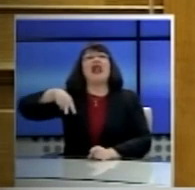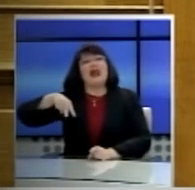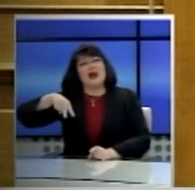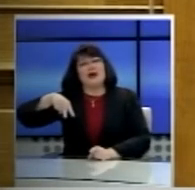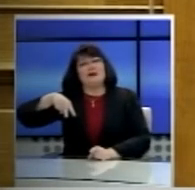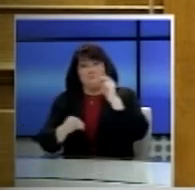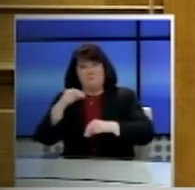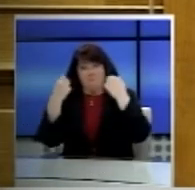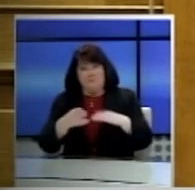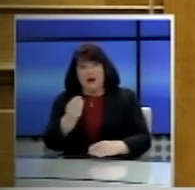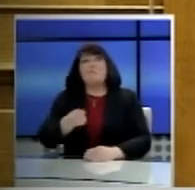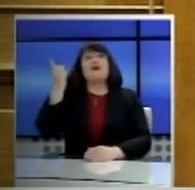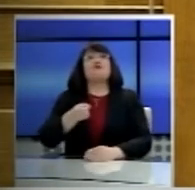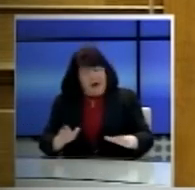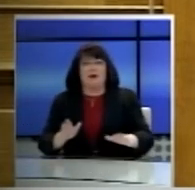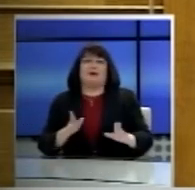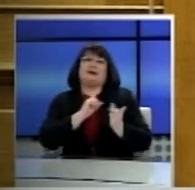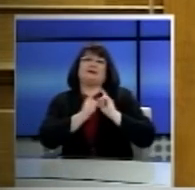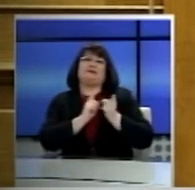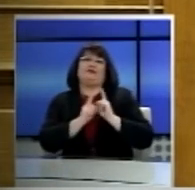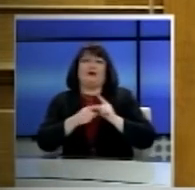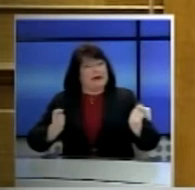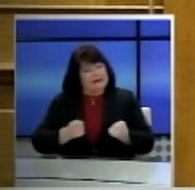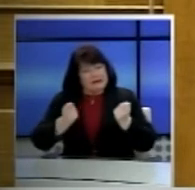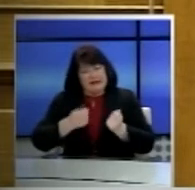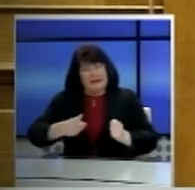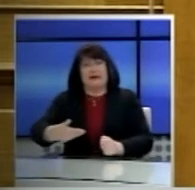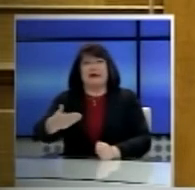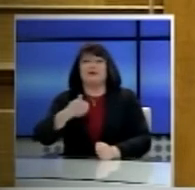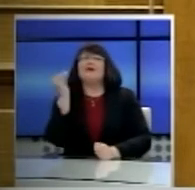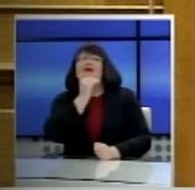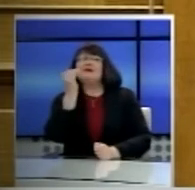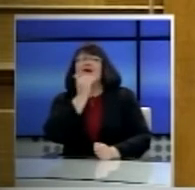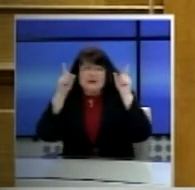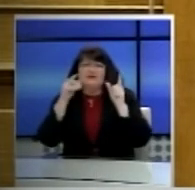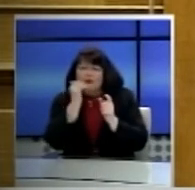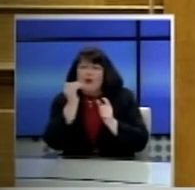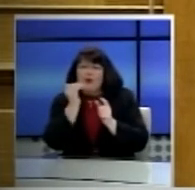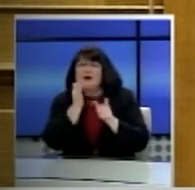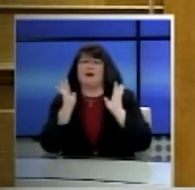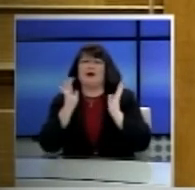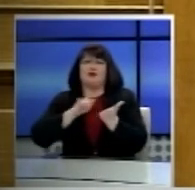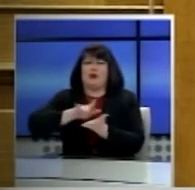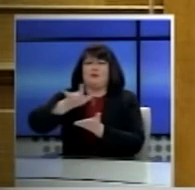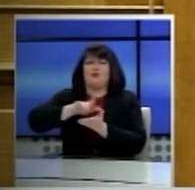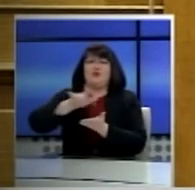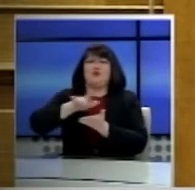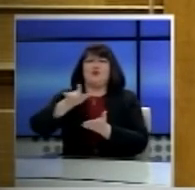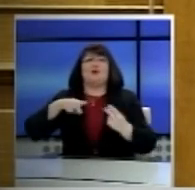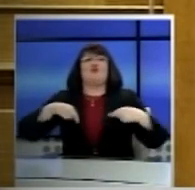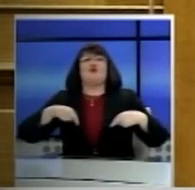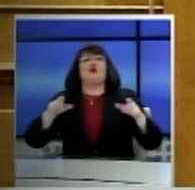καθώς προτεραιότητα είναι το άνοιγμα των γυμνασίων και των λυκείων. Ο Πρωθυπουργός είπε ακόμη ότι η χώρα βαδίζει με μικρά και προσεκτικά βήματα στη